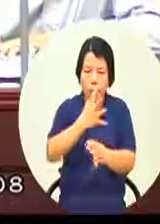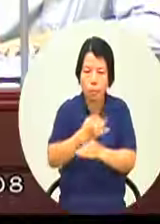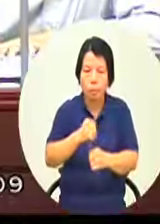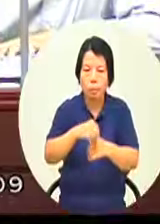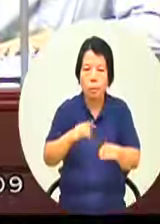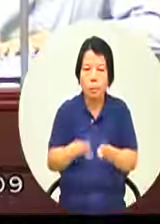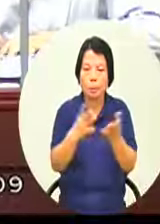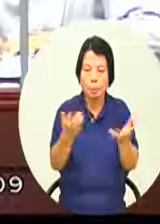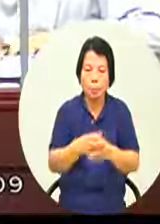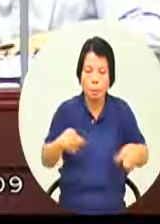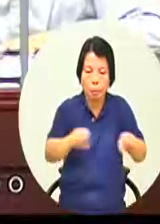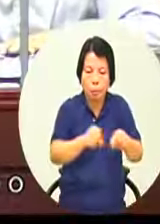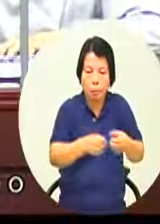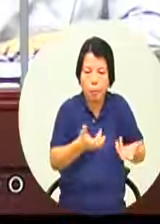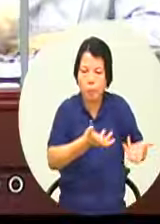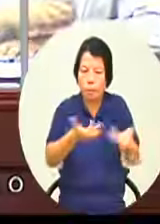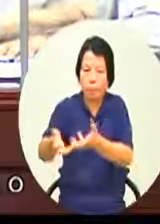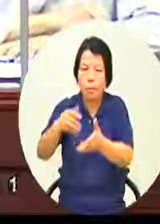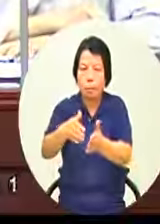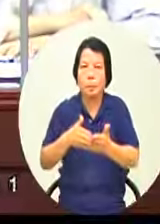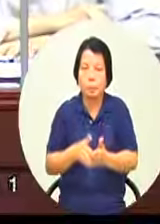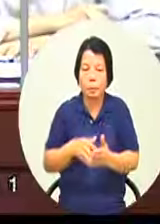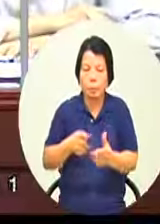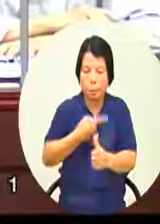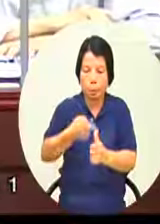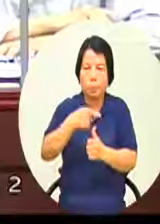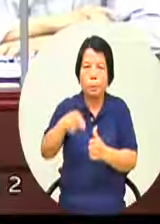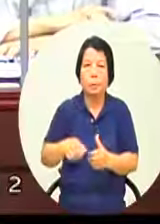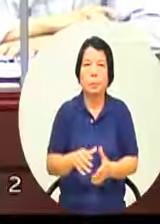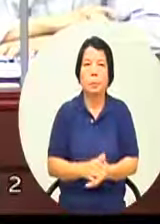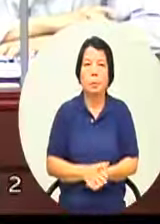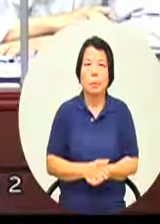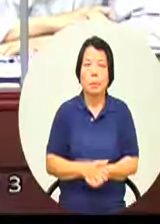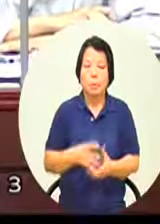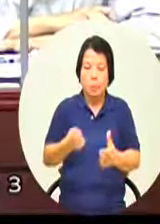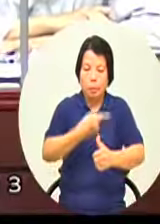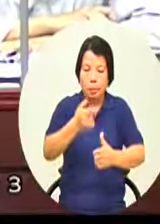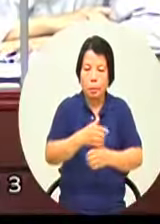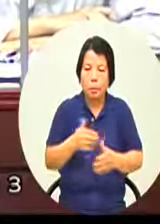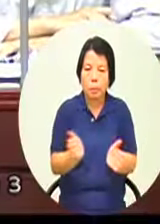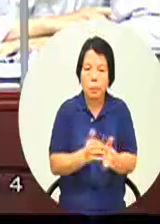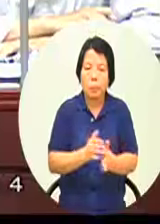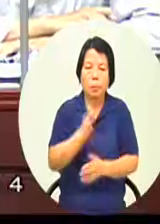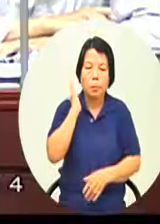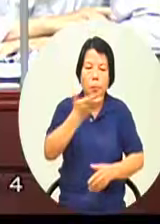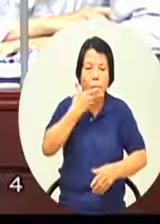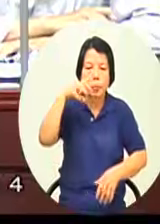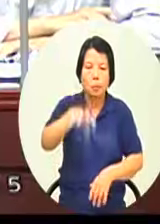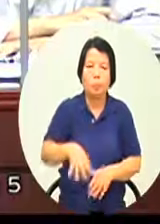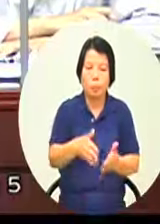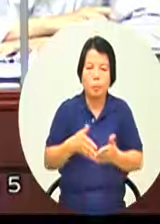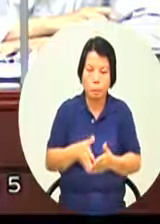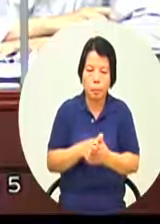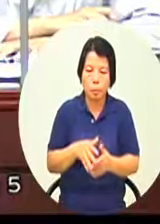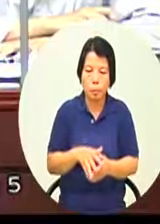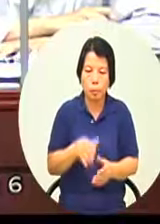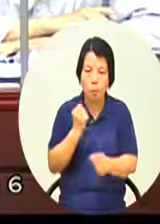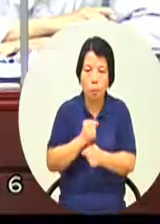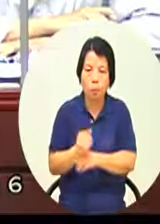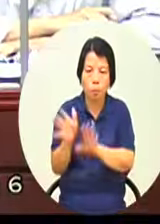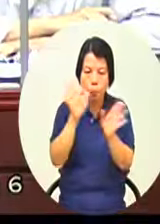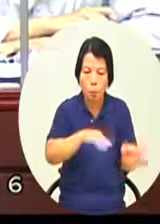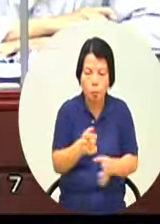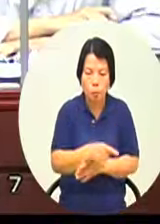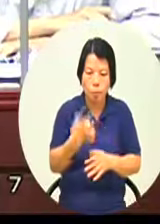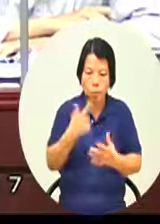为管线要迁移，这个部分还要做管线迁移。那管线迁移完以后，水利局再做一些现况的那个侧